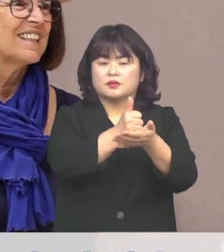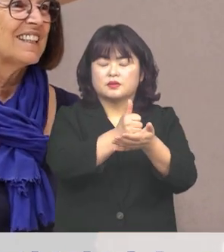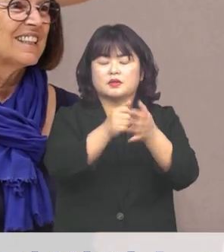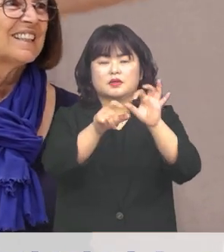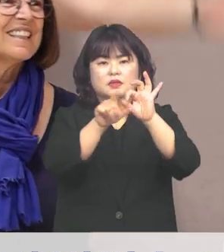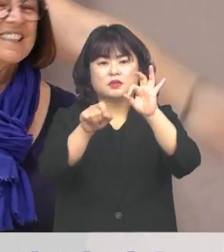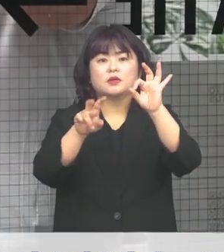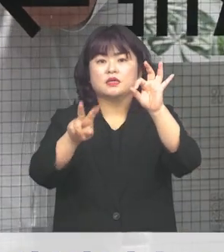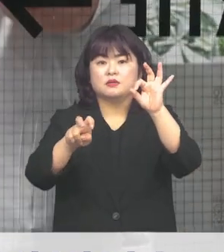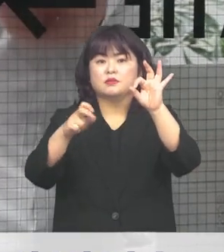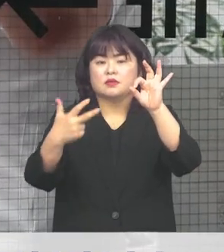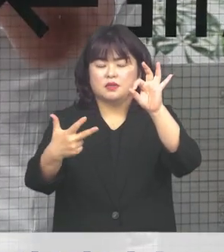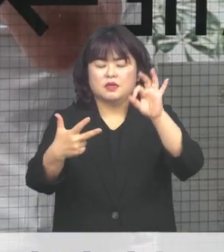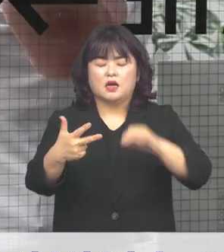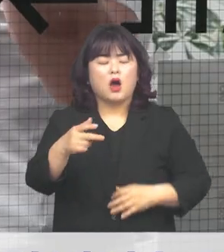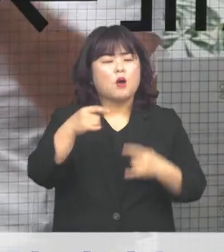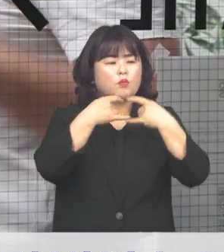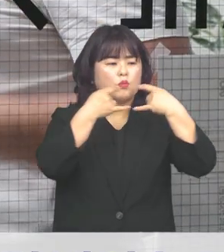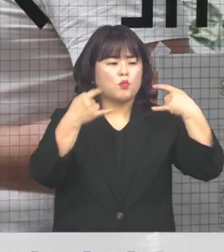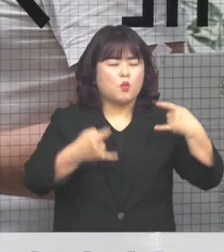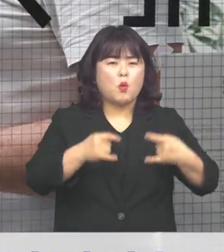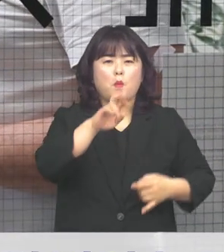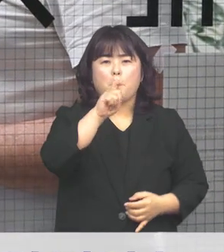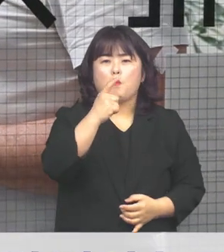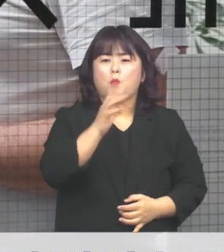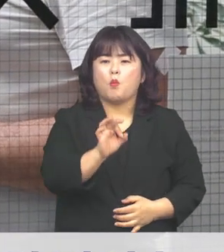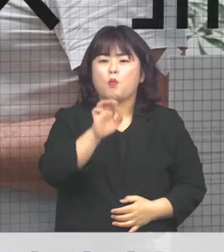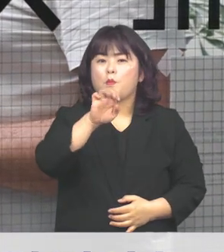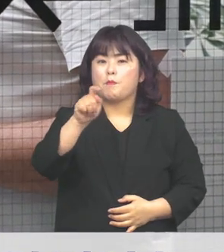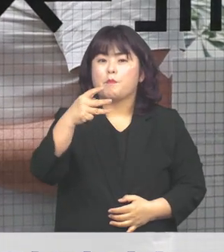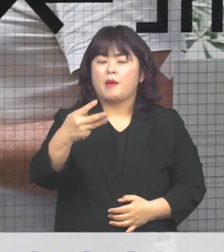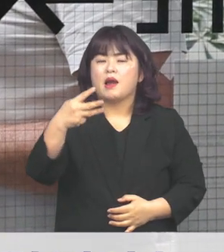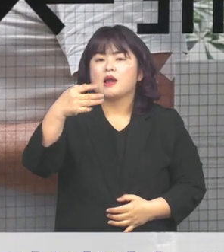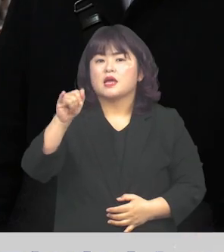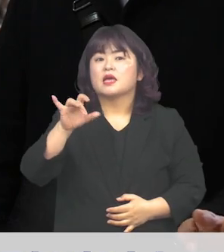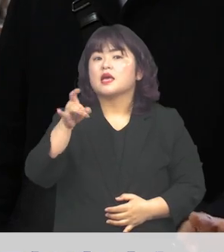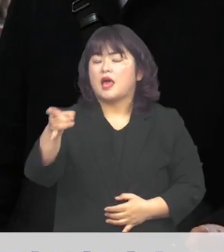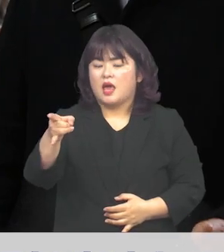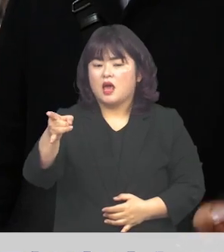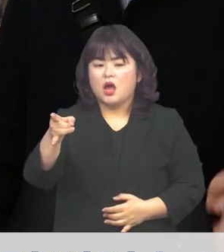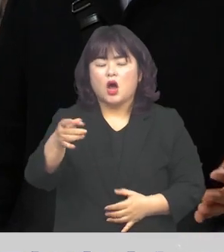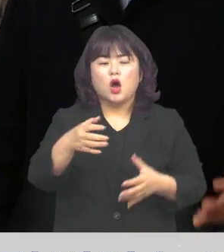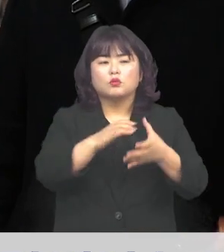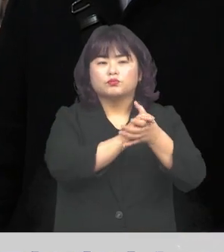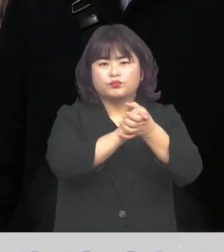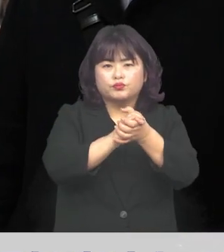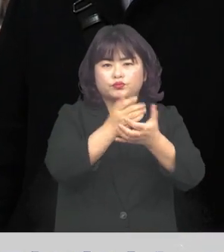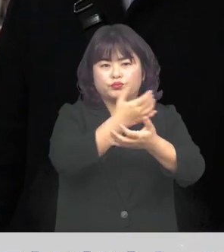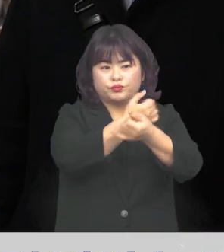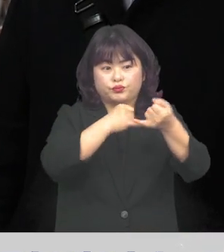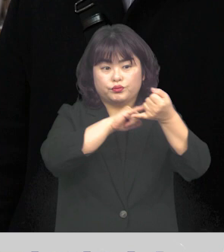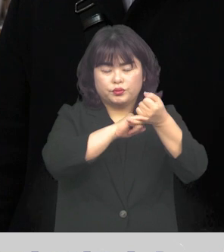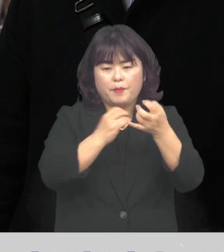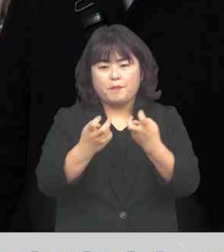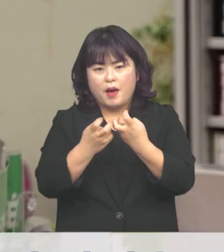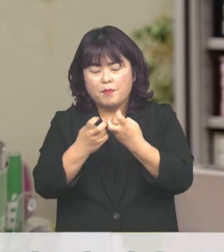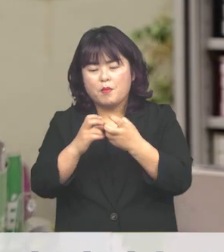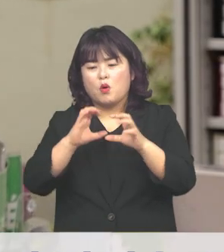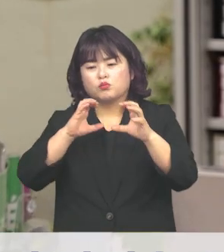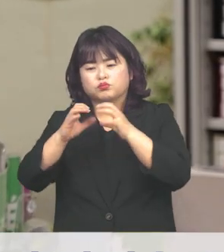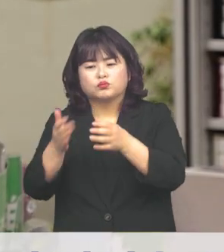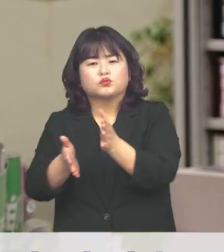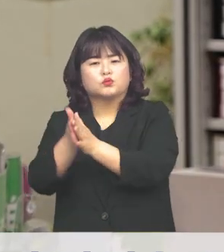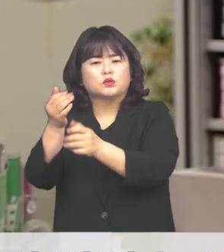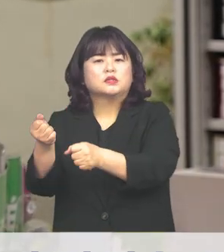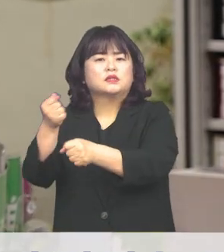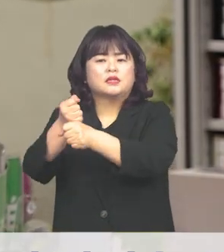이상일 용인특례시장은 지난 27일 프랑스 몽펠리에시 관계자들을 만나 우호 교류와 협력 방안 등을 논의하고 도시 재생